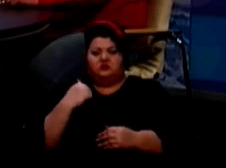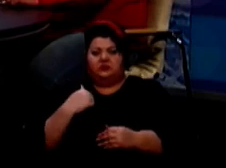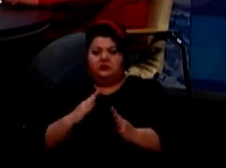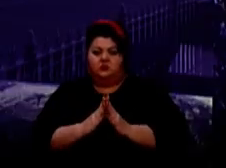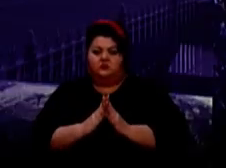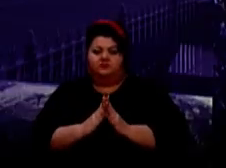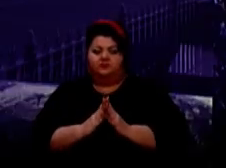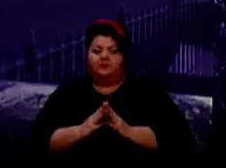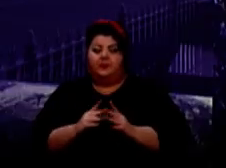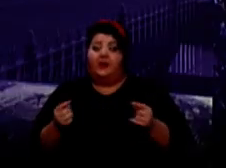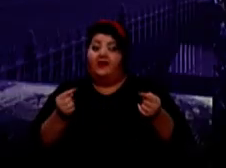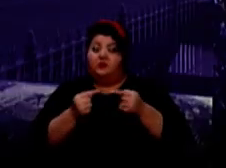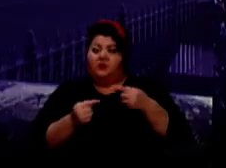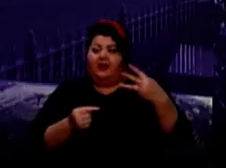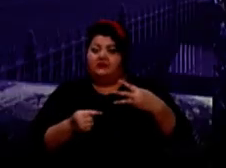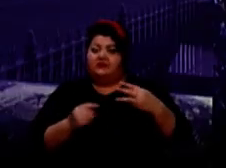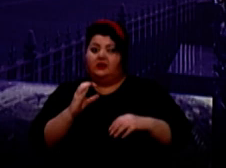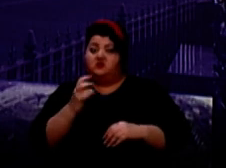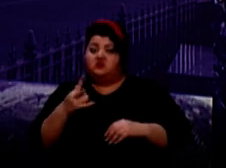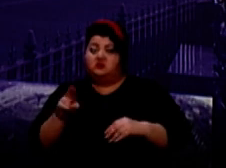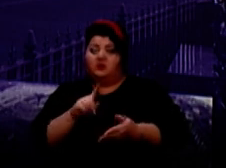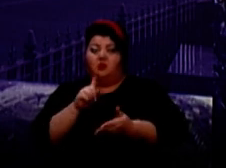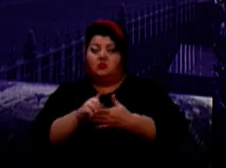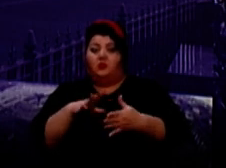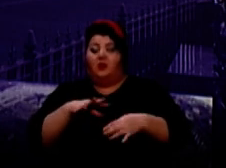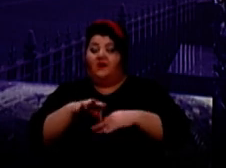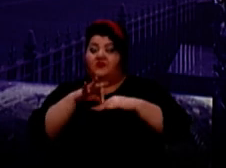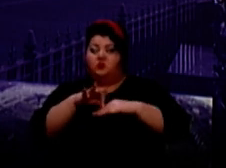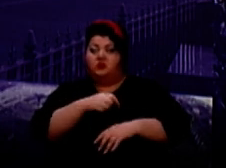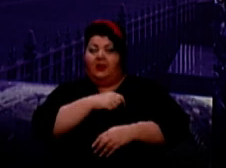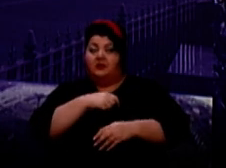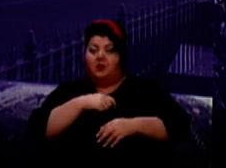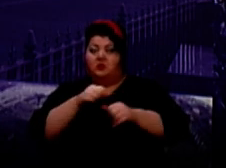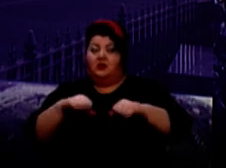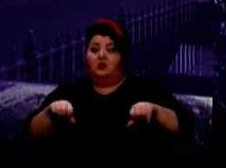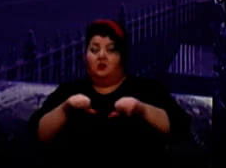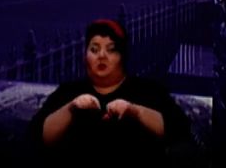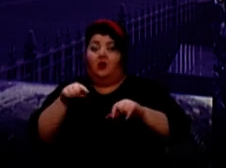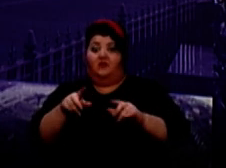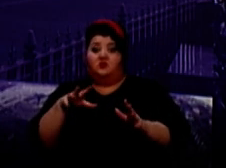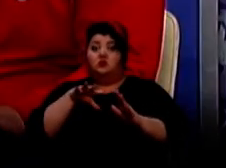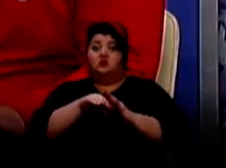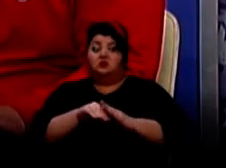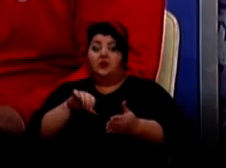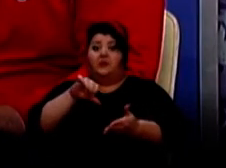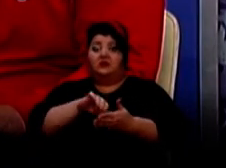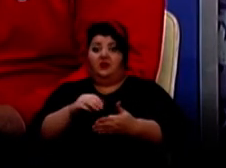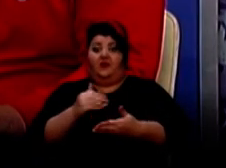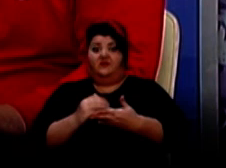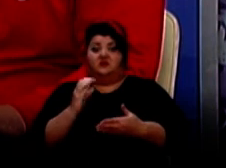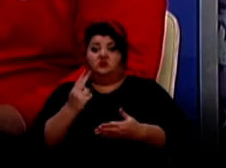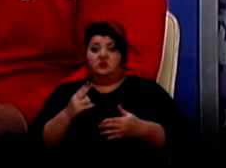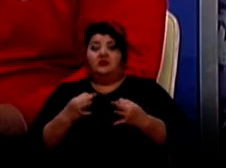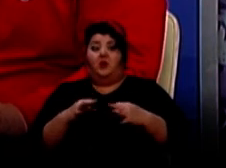Почую. Відповідно, 30 січня мала відбутися депутатська комісія, на яку, в тому числі, з'явився представник від Соціал-демократичної партії.